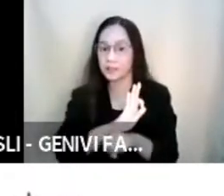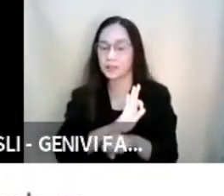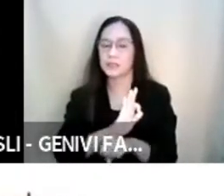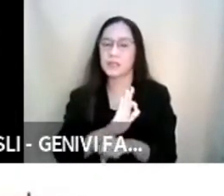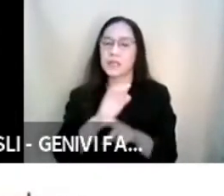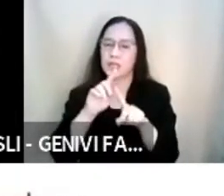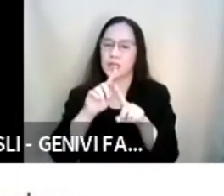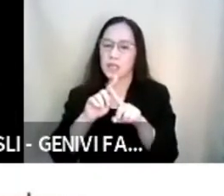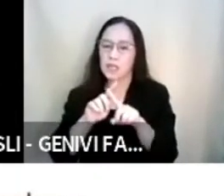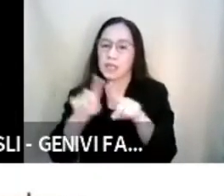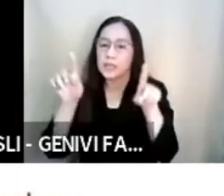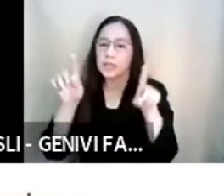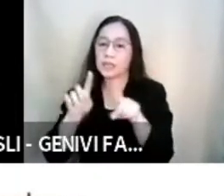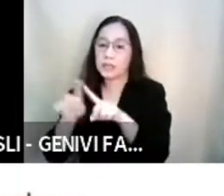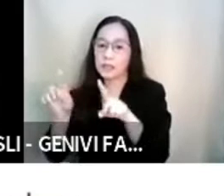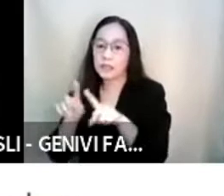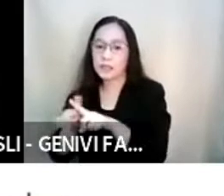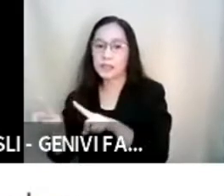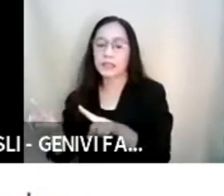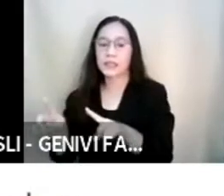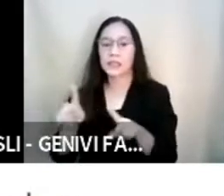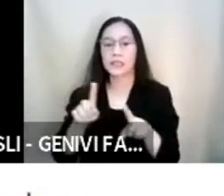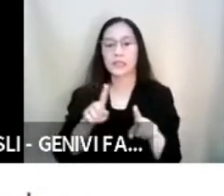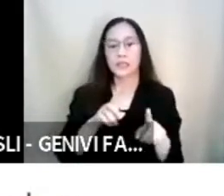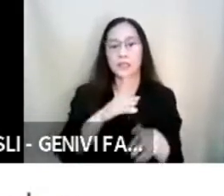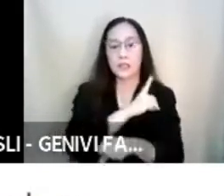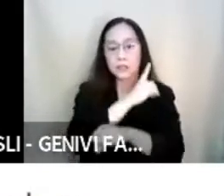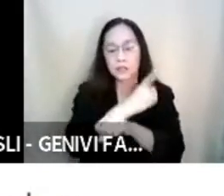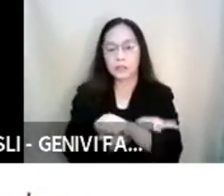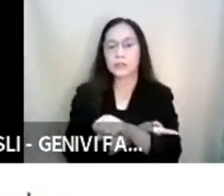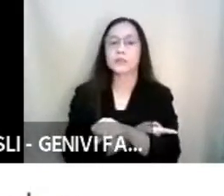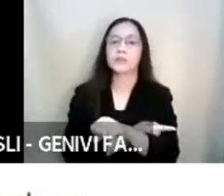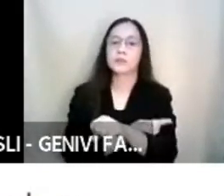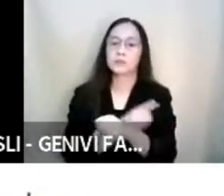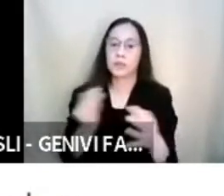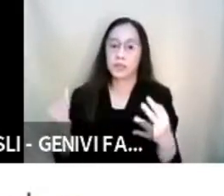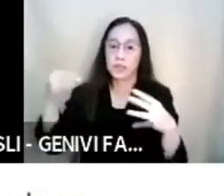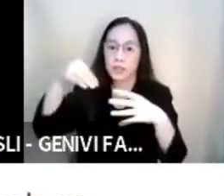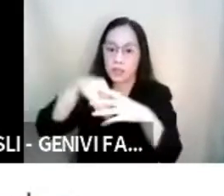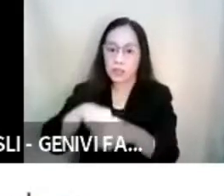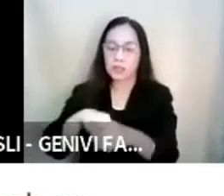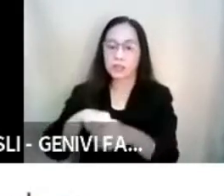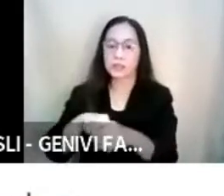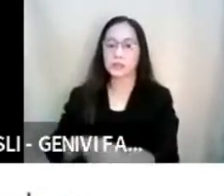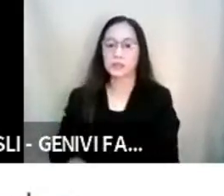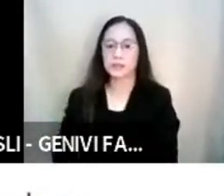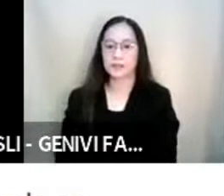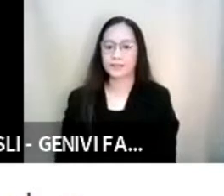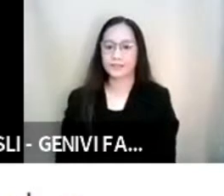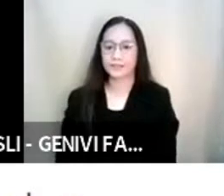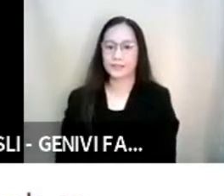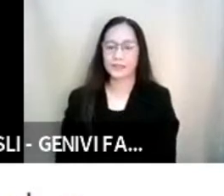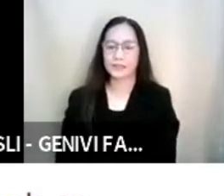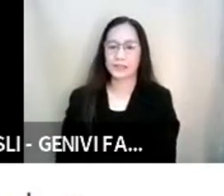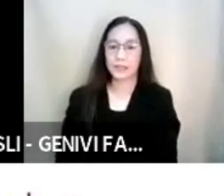iba't ibang domains, may iba't ibang nakapaloob sa sinasabing functional curriculum. Teacher Landa.